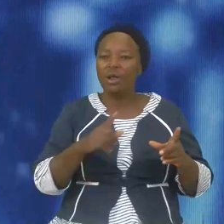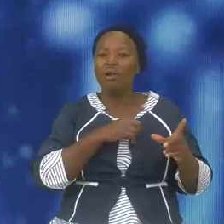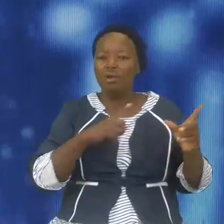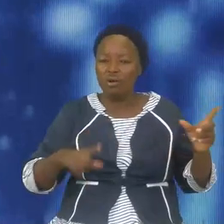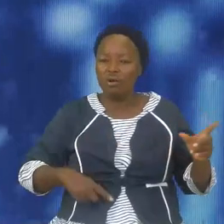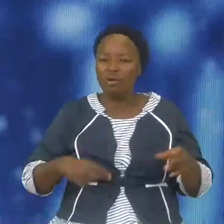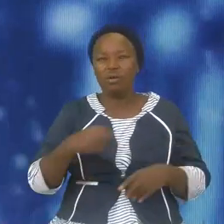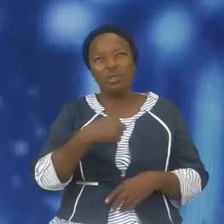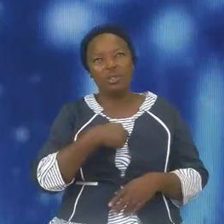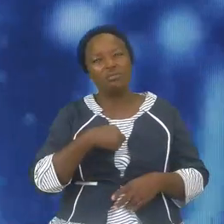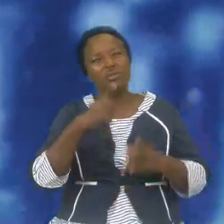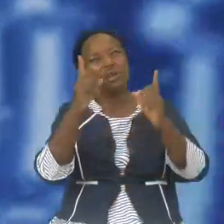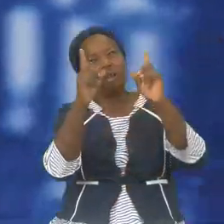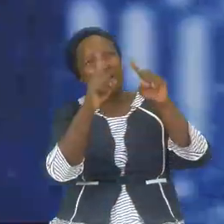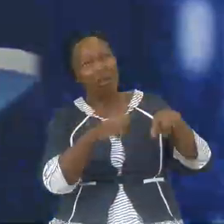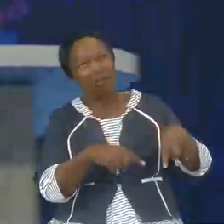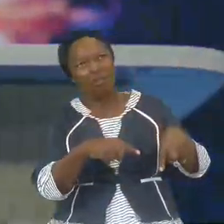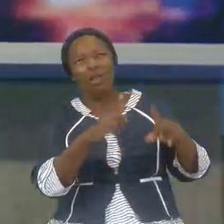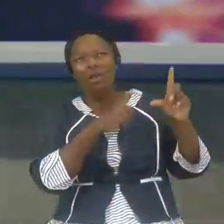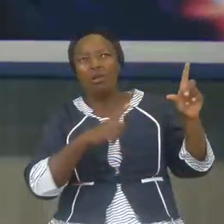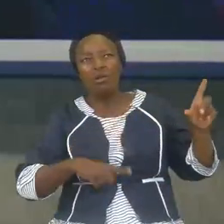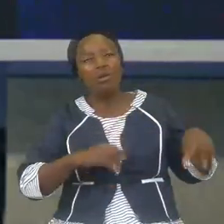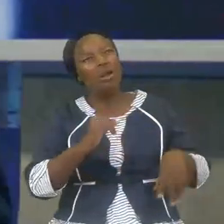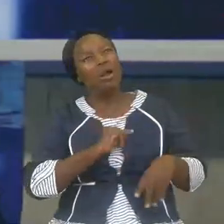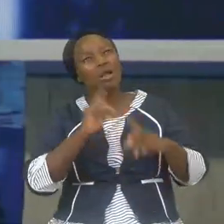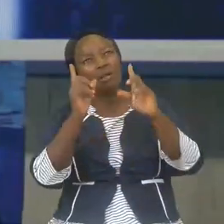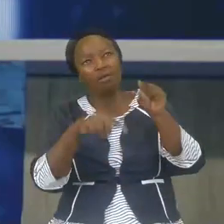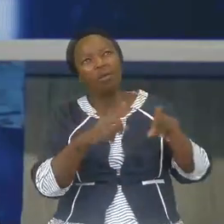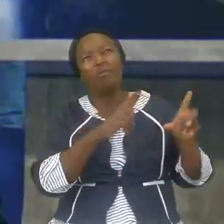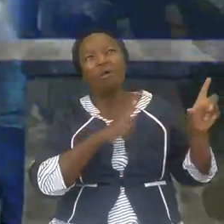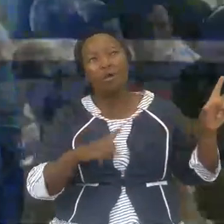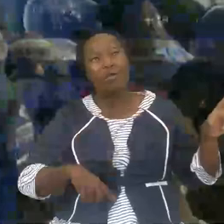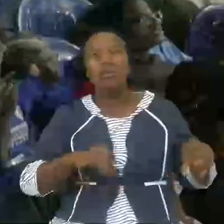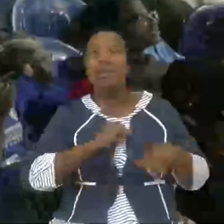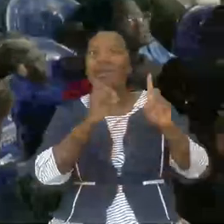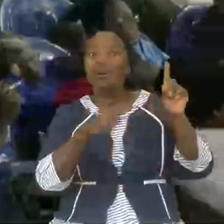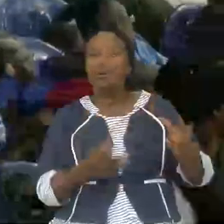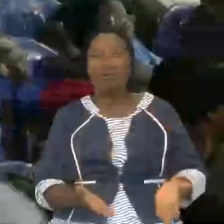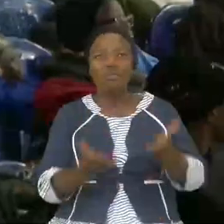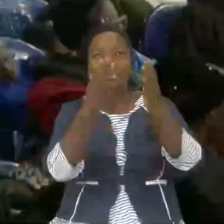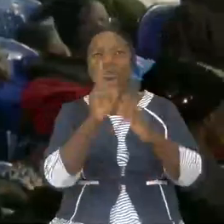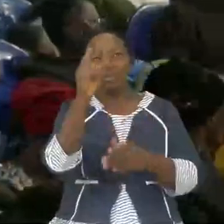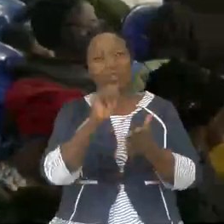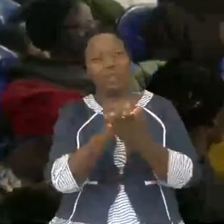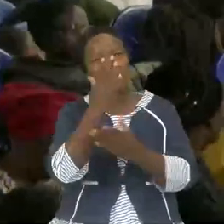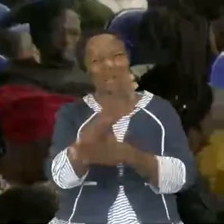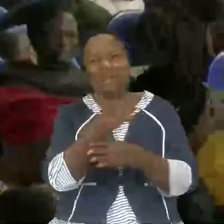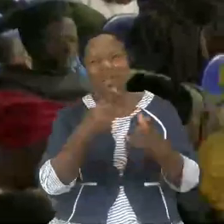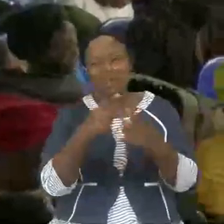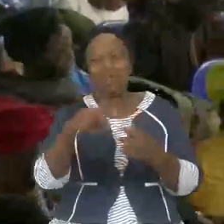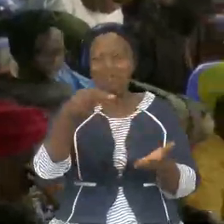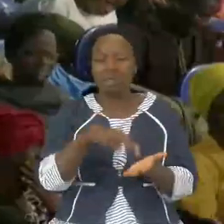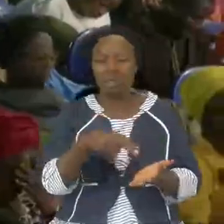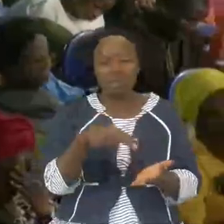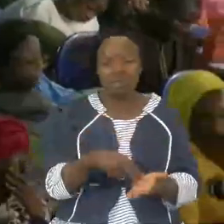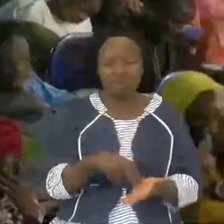je viens à toi. Seigneur, je viens à toi. Seigneur, je viens à toi. Lève la main là et puis tu te mets